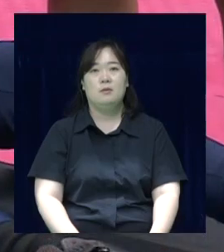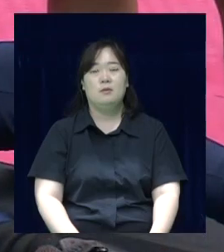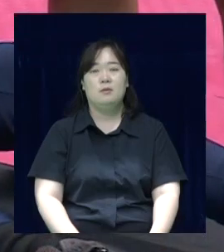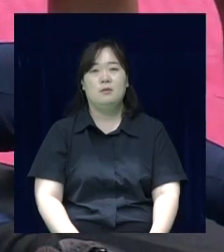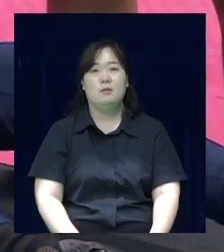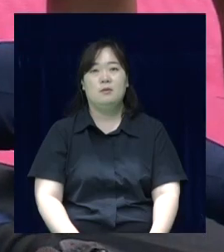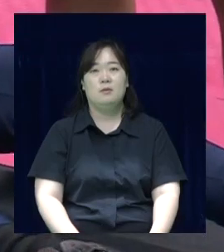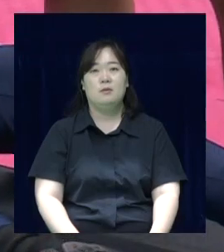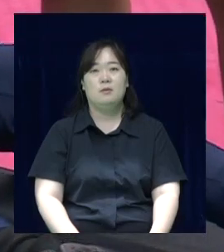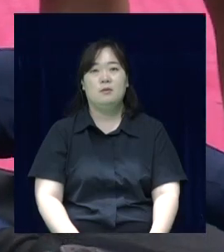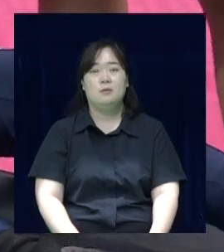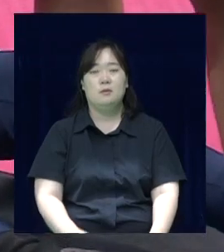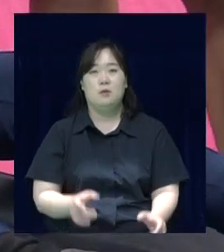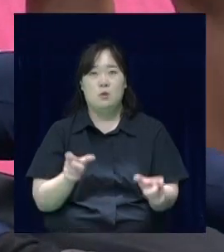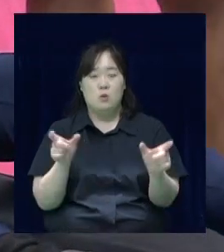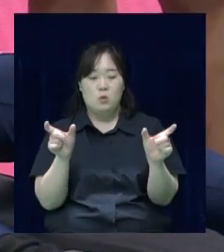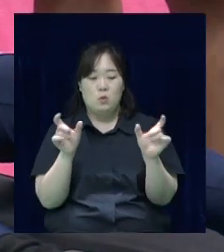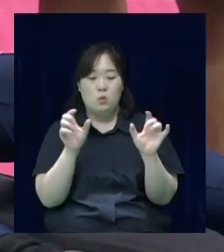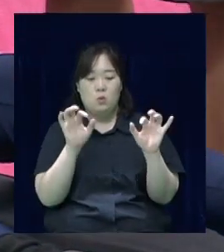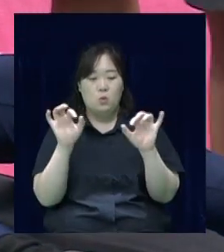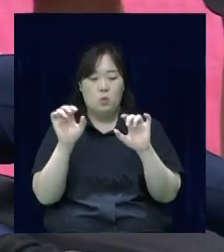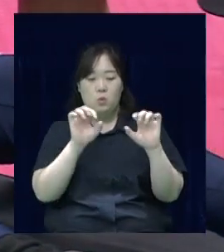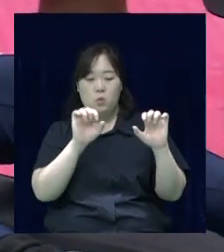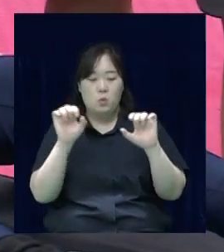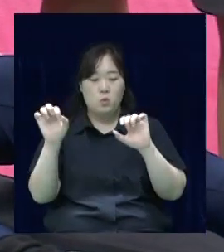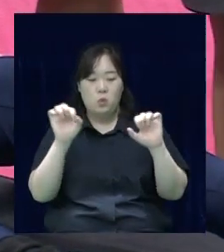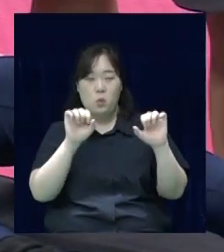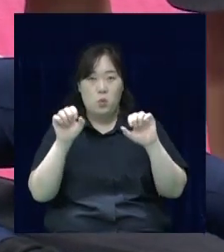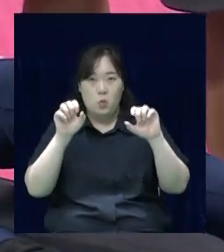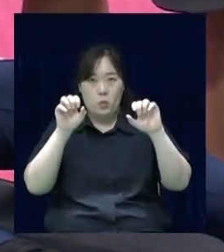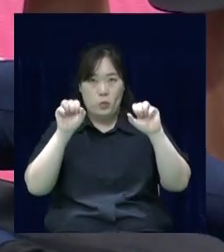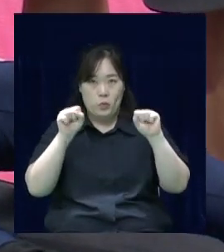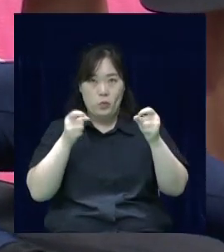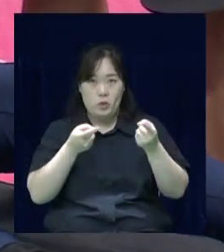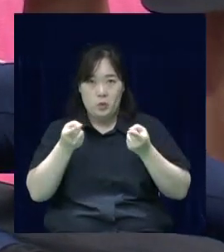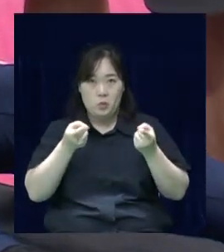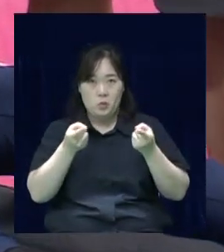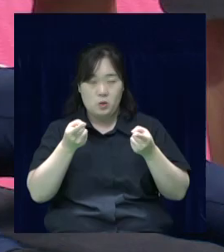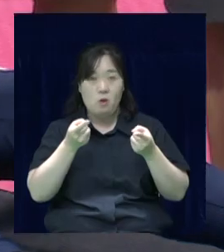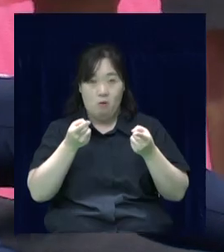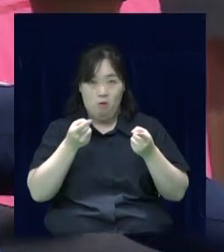라인을 확실하게 좀 예. 지켜주면서 손가락 위치를 예. 조정을 했고요.